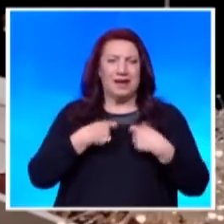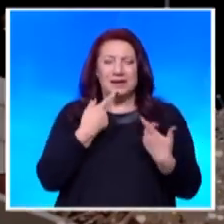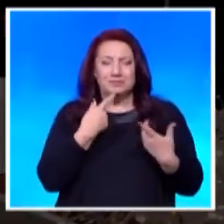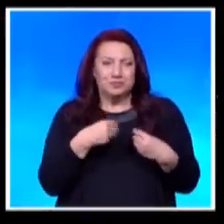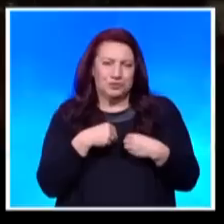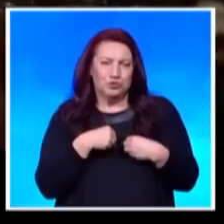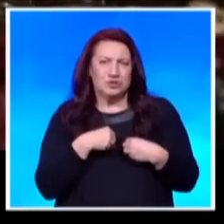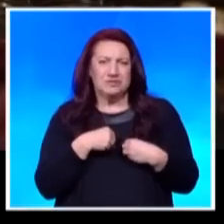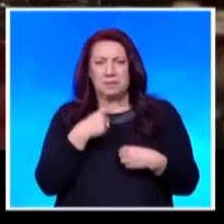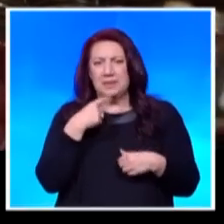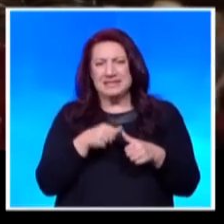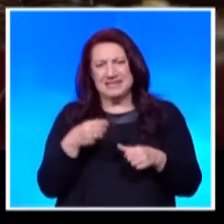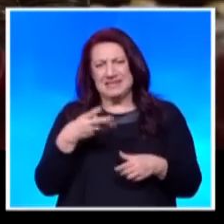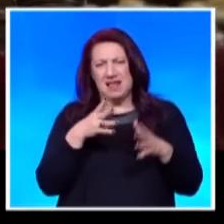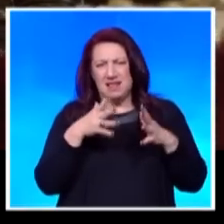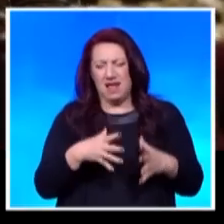зле.